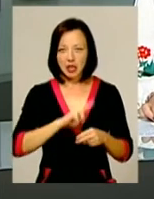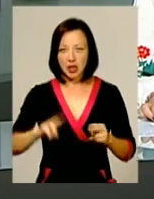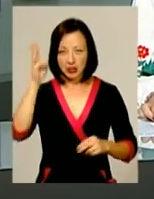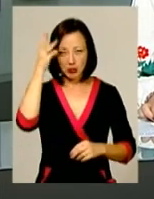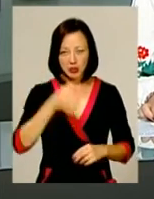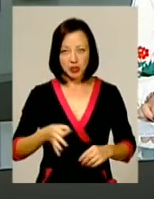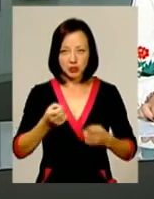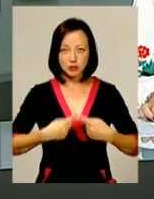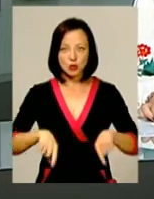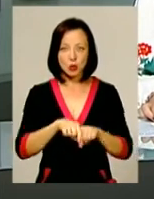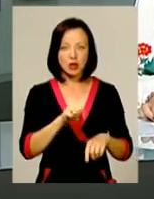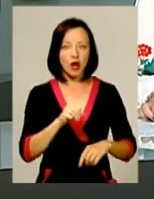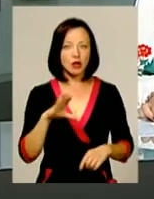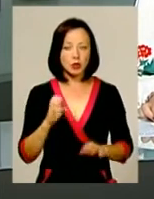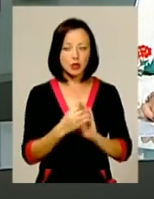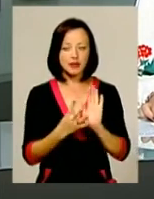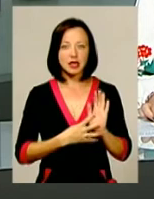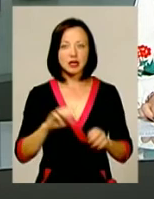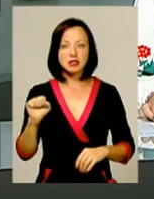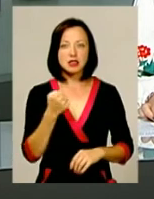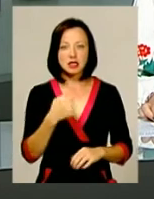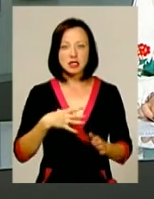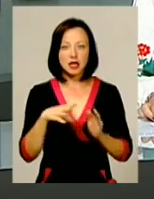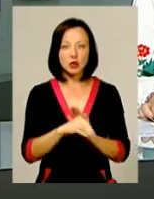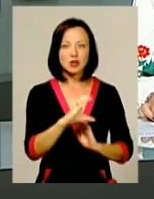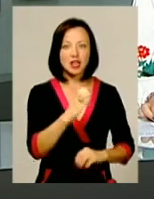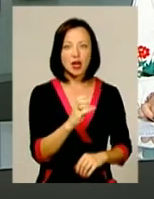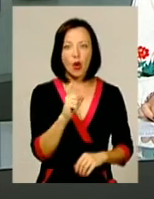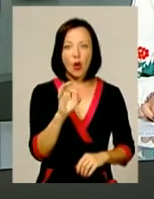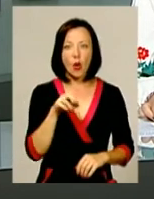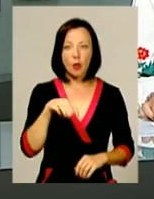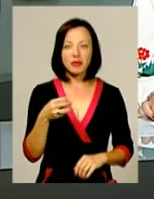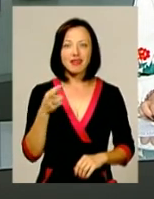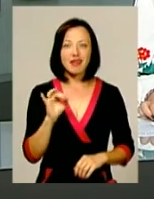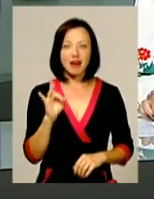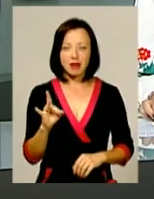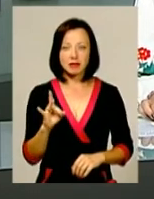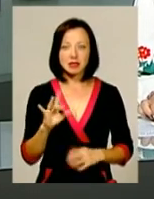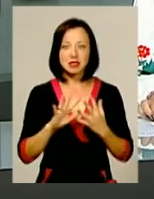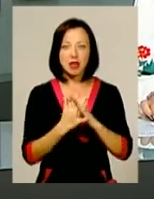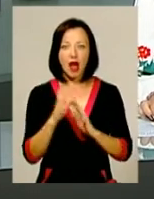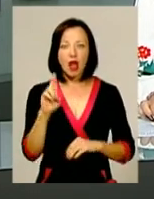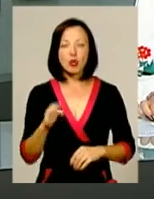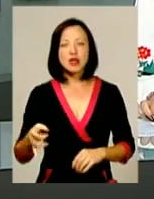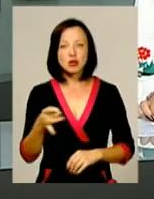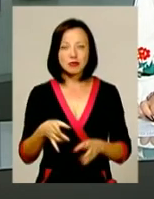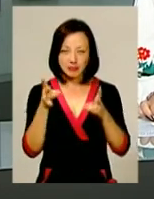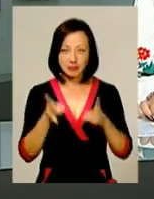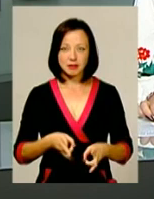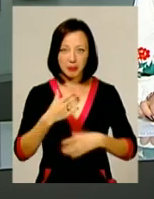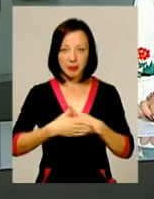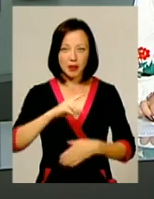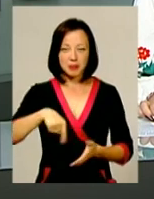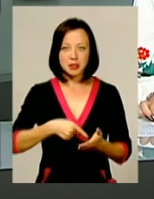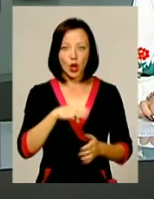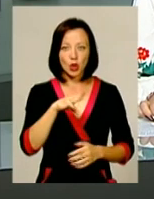АТО. 19 серпня загинув Сергій Хоптяр, військовий із Соколівки Ярмолинецького району. Трагедія сталася поблизу